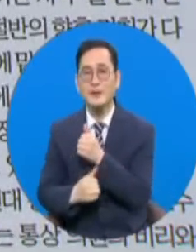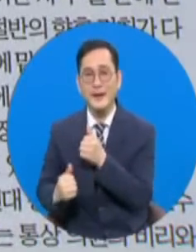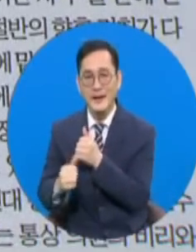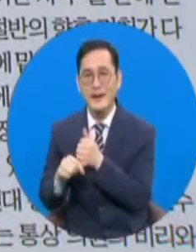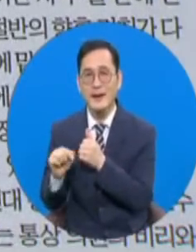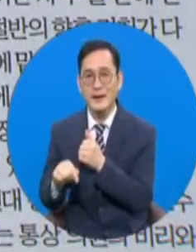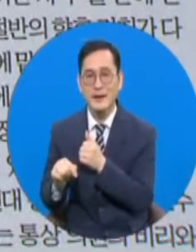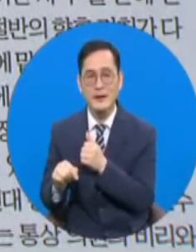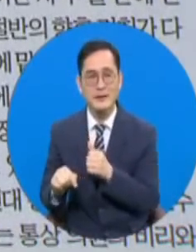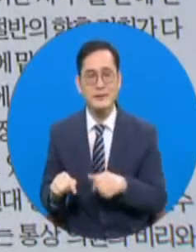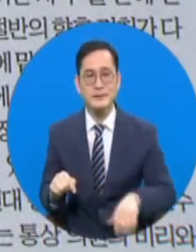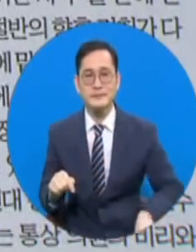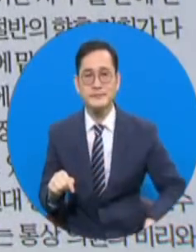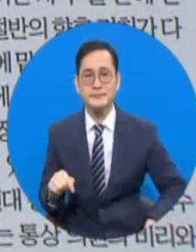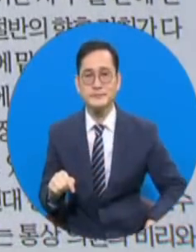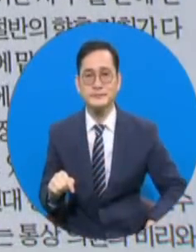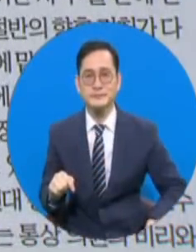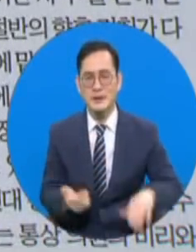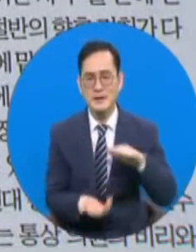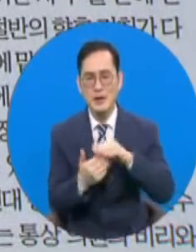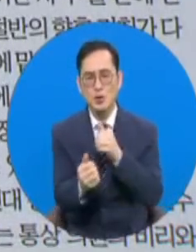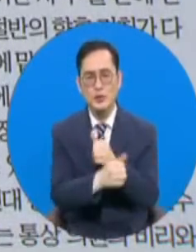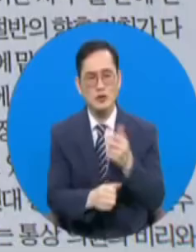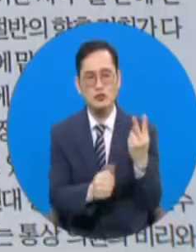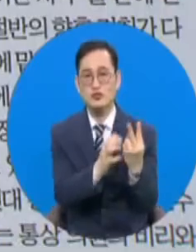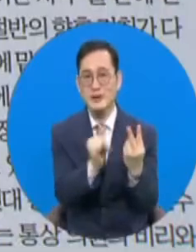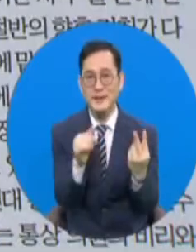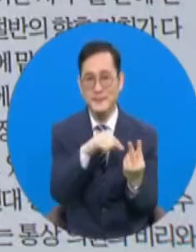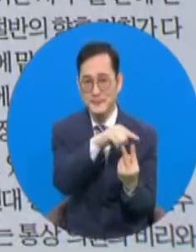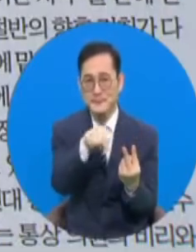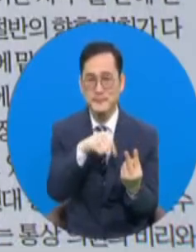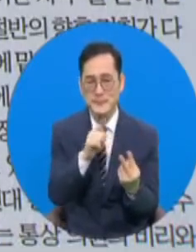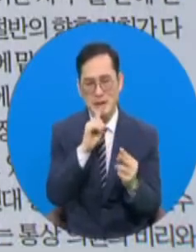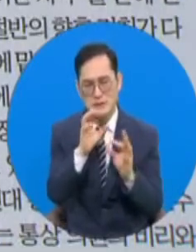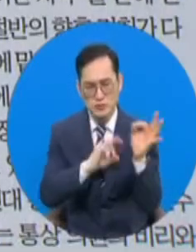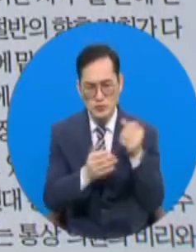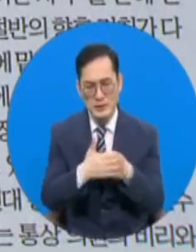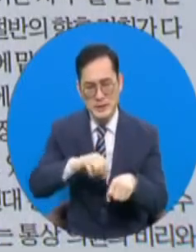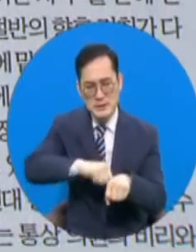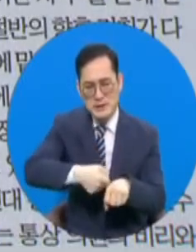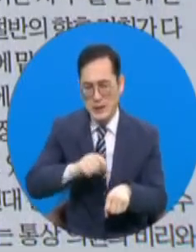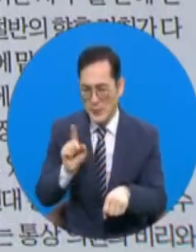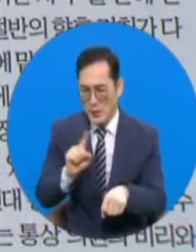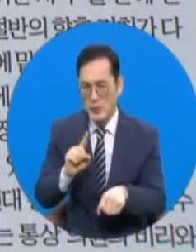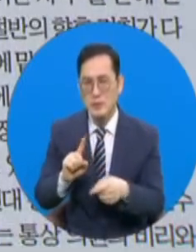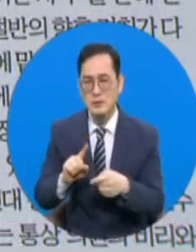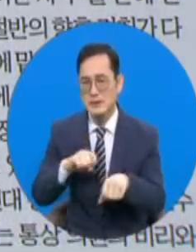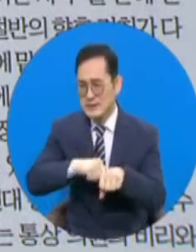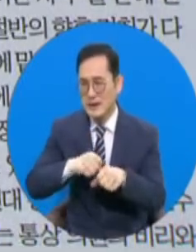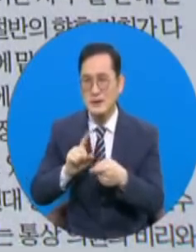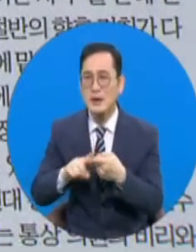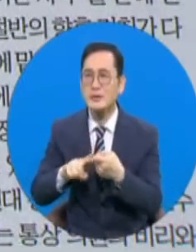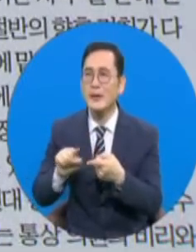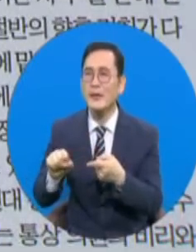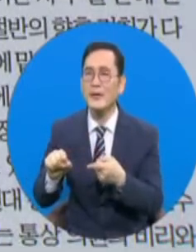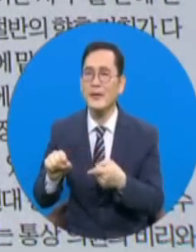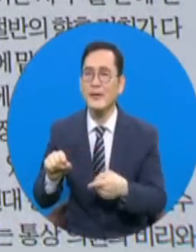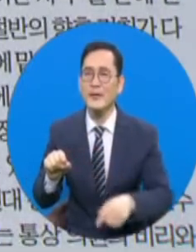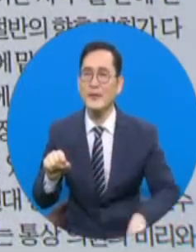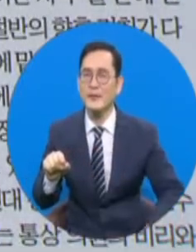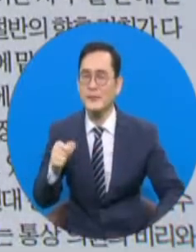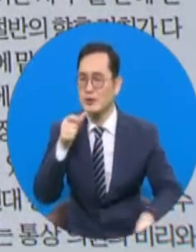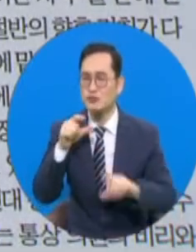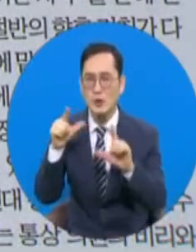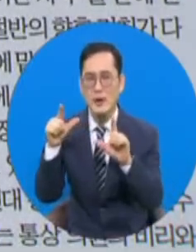최고위원에 대한 징계 수의 결정을 수요일로 미뤘습니다 그런데 오묘한 얘기도 나왔습니다 정치적 해법이 나오면